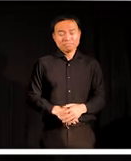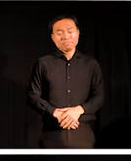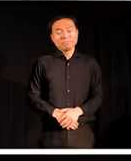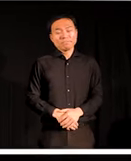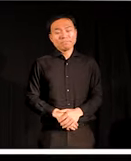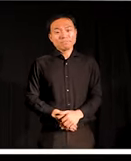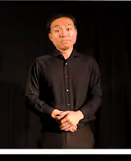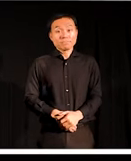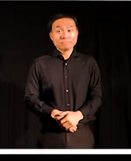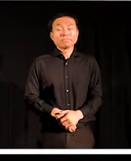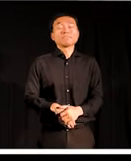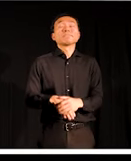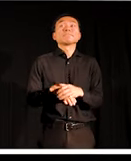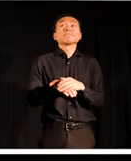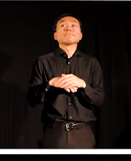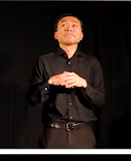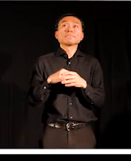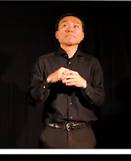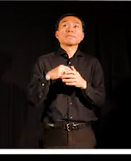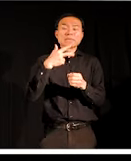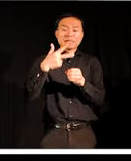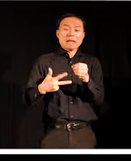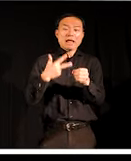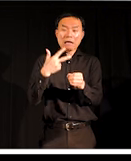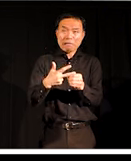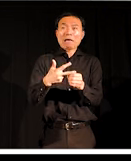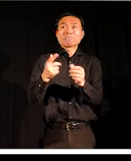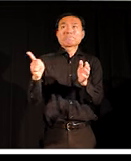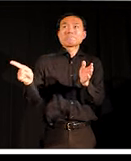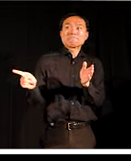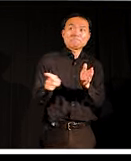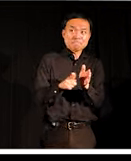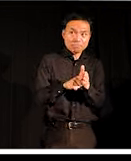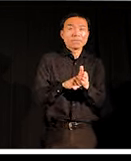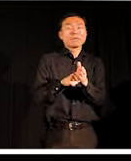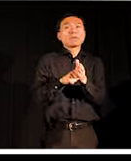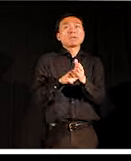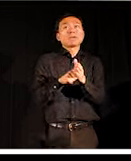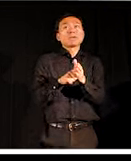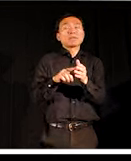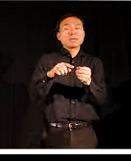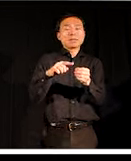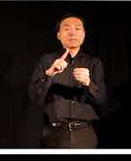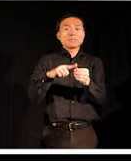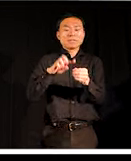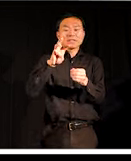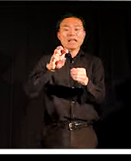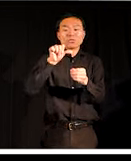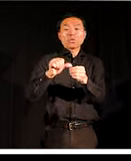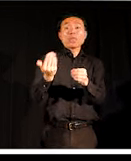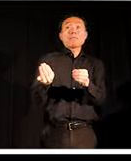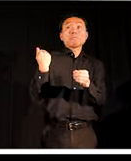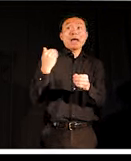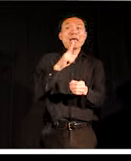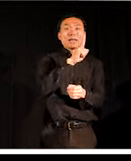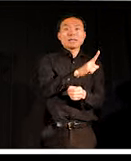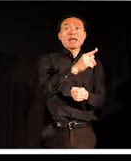です7年の歳月をかけてえ35年前の